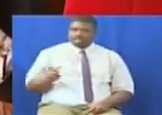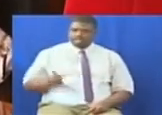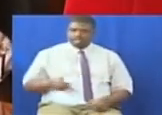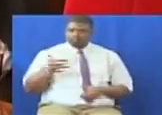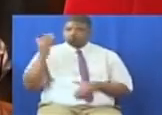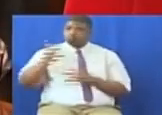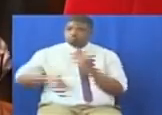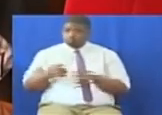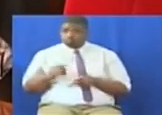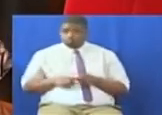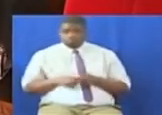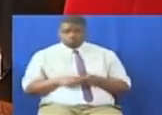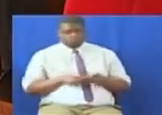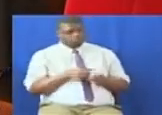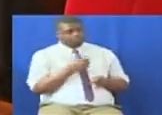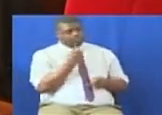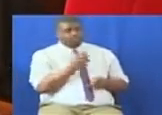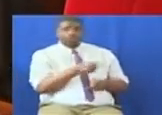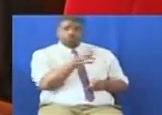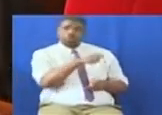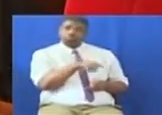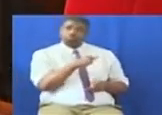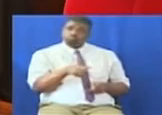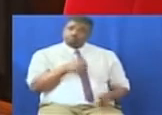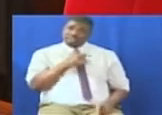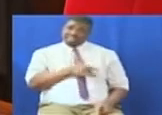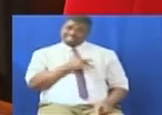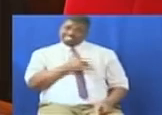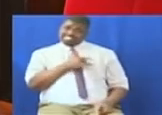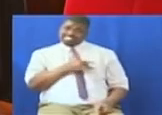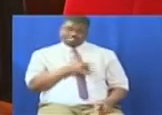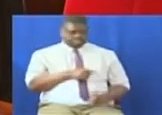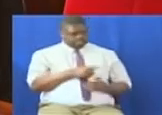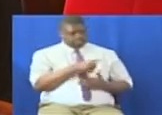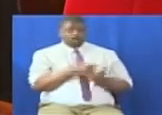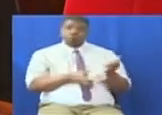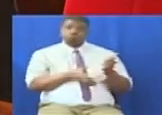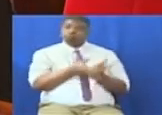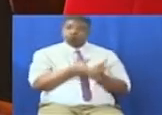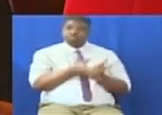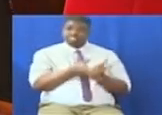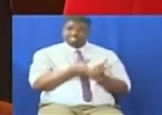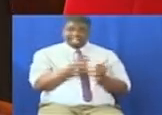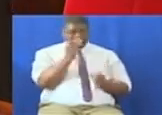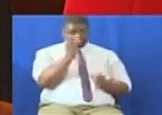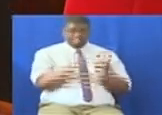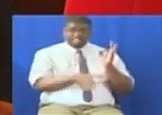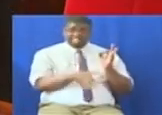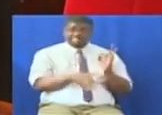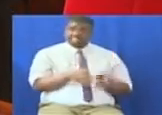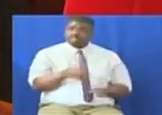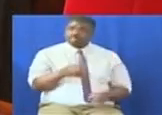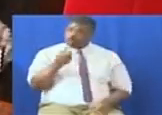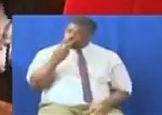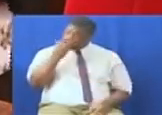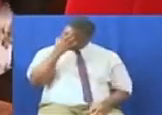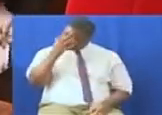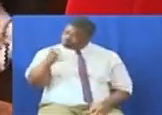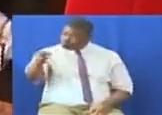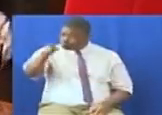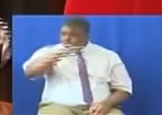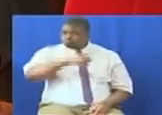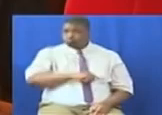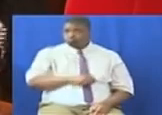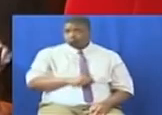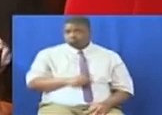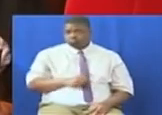wale ambao wanahisi kwamba rais huyu hatoshi waone aibu, kwa sababu